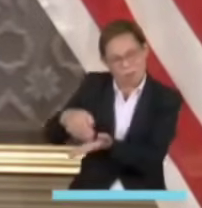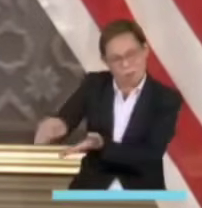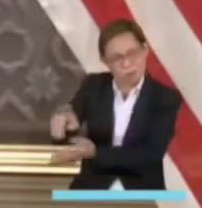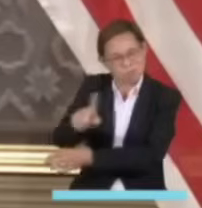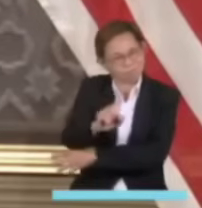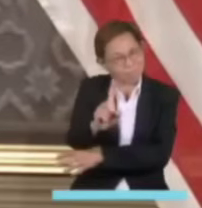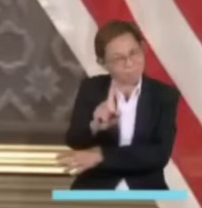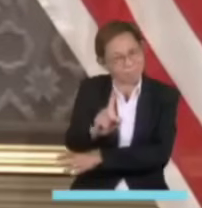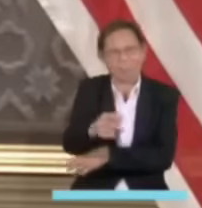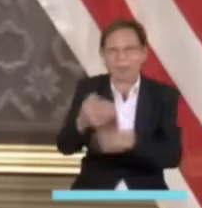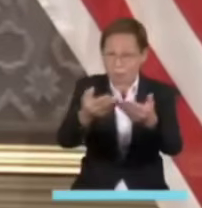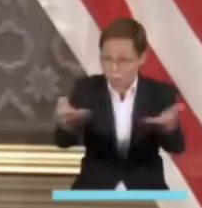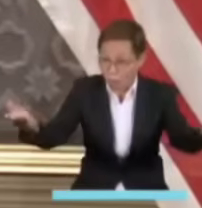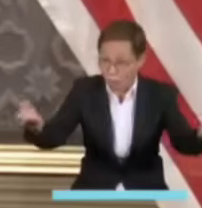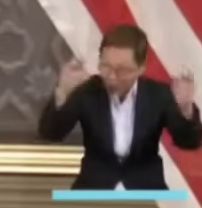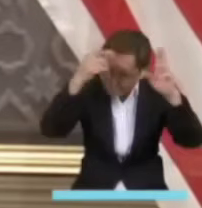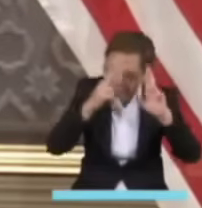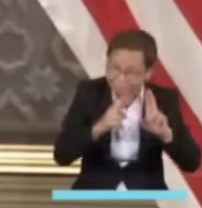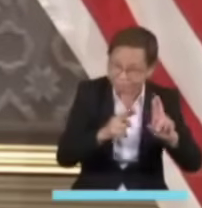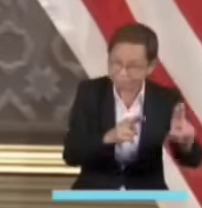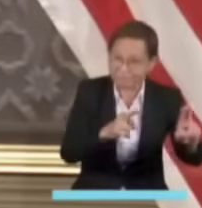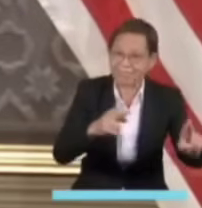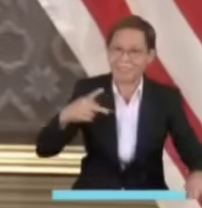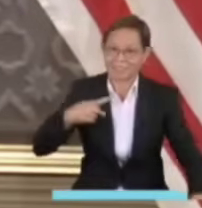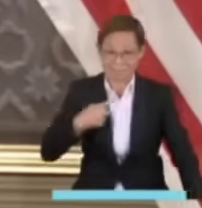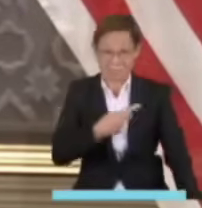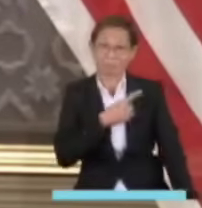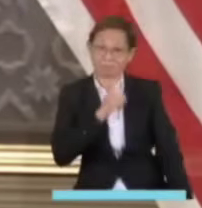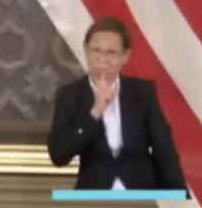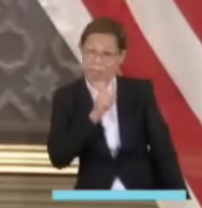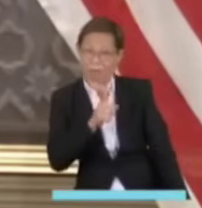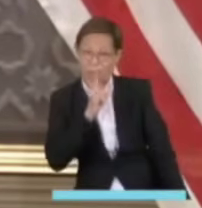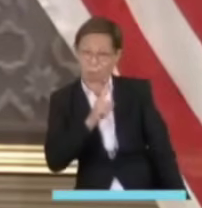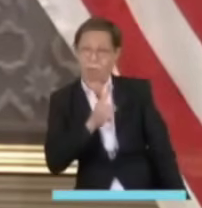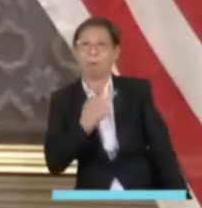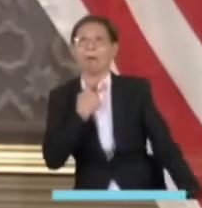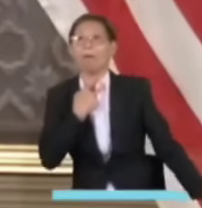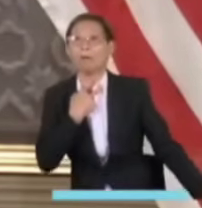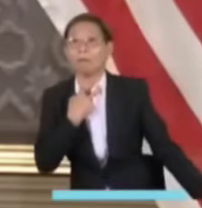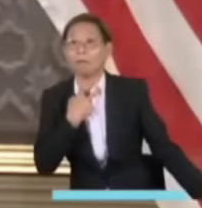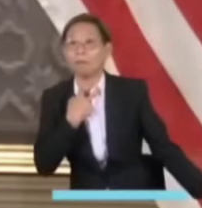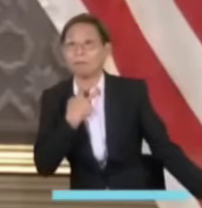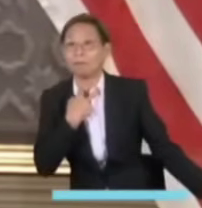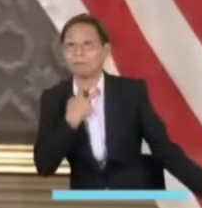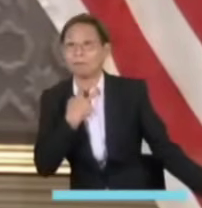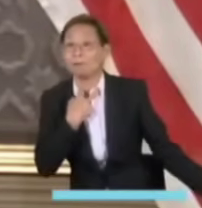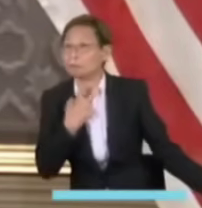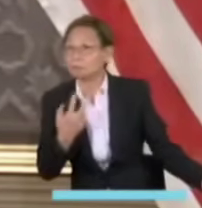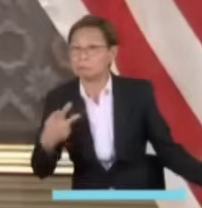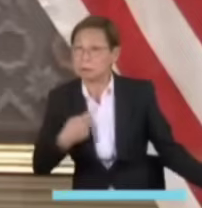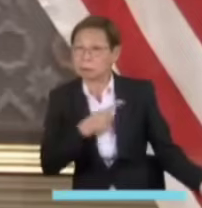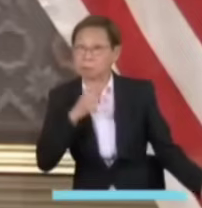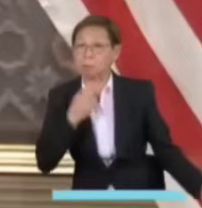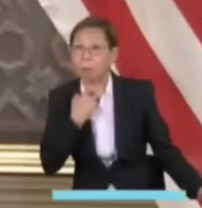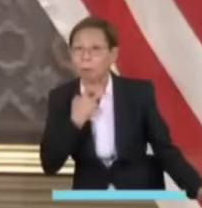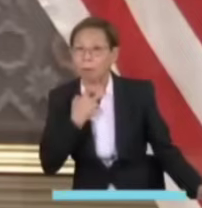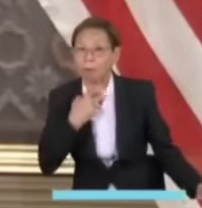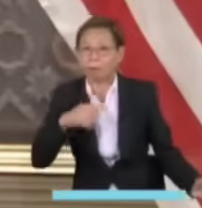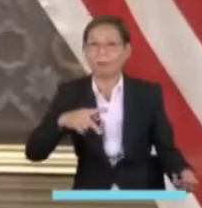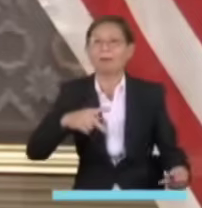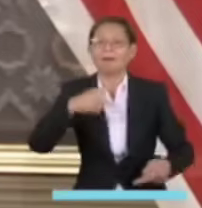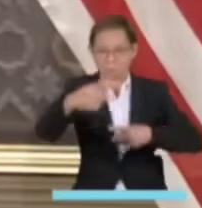Saudara-saudari yang dimuliakan, kita memang terperangkap dalam